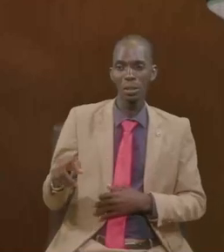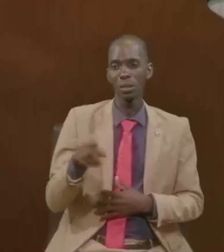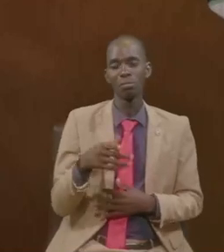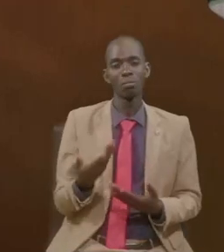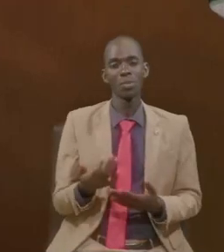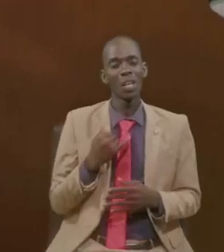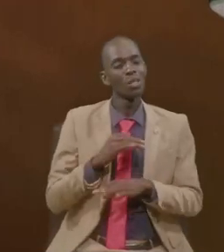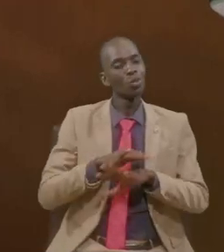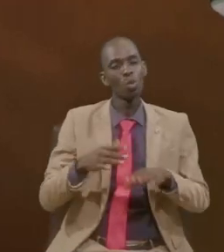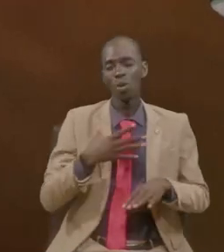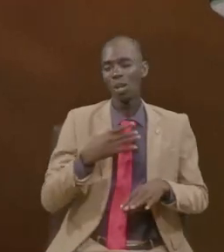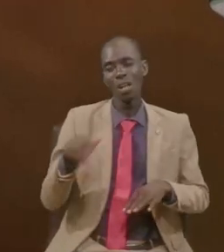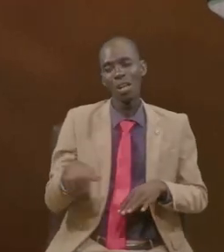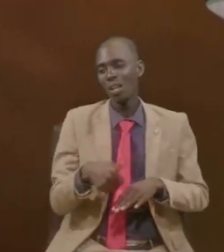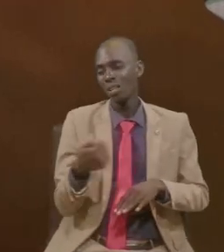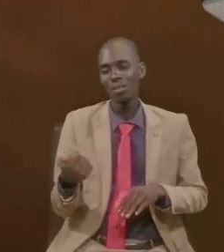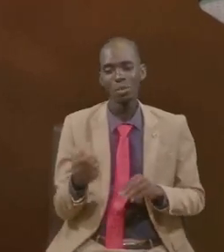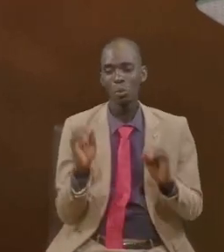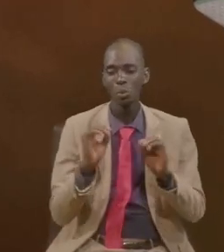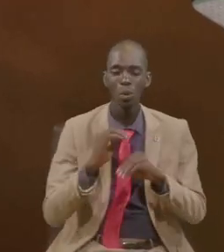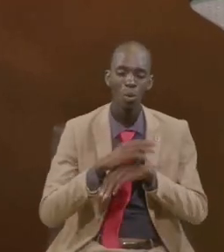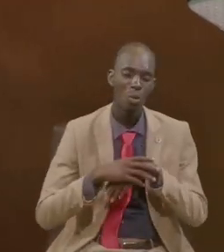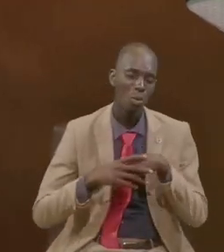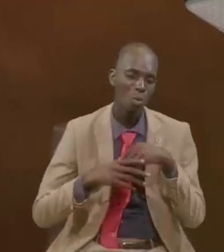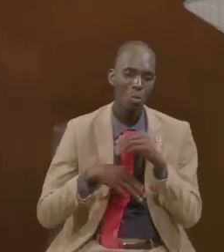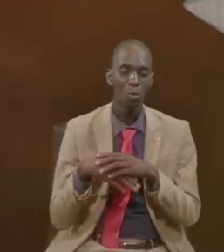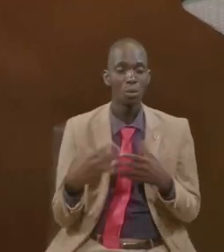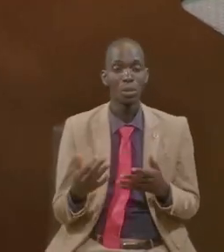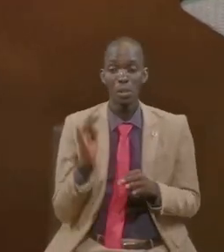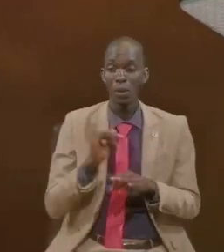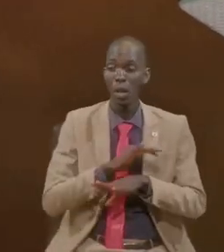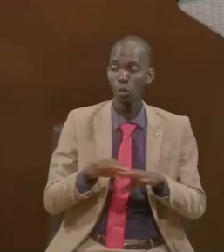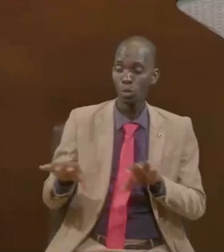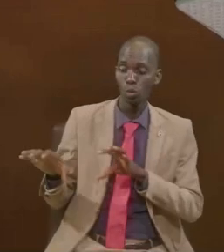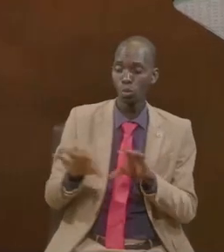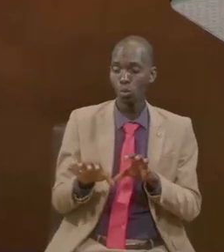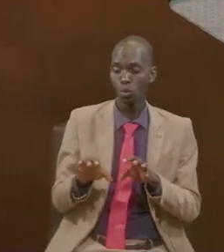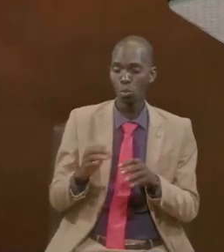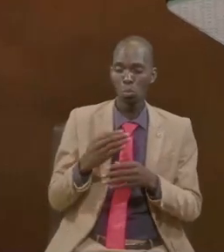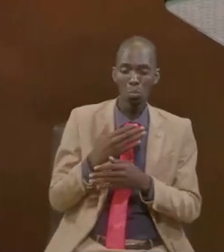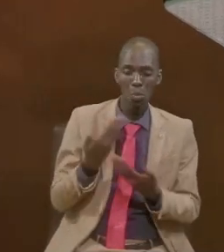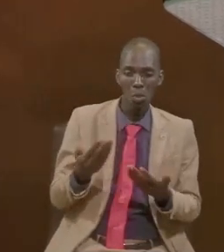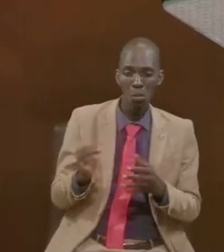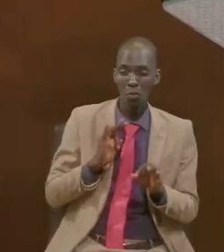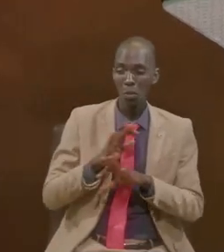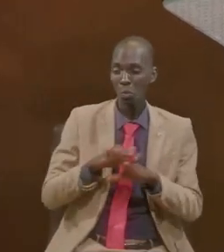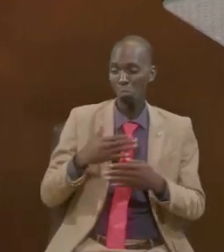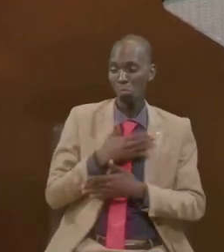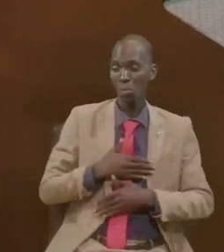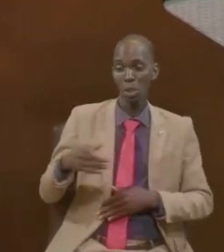si je ne leur plais pas, moi je n'aime pas d'inconfort. Si je ne leur plais pas,